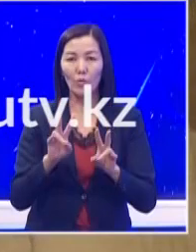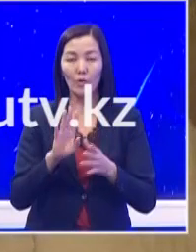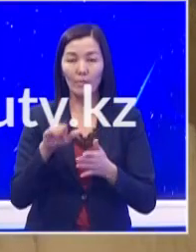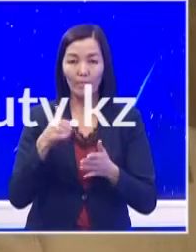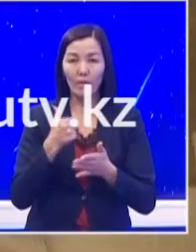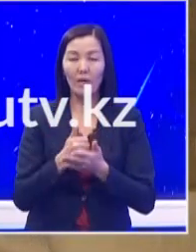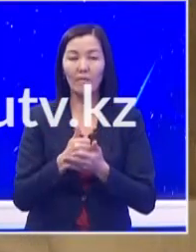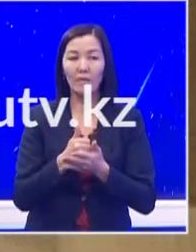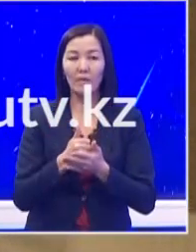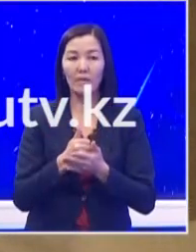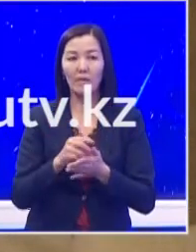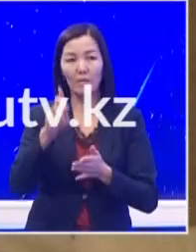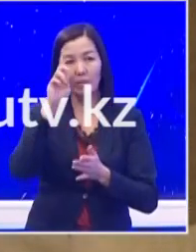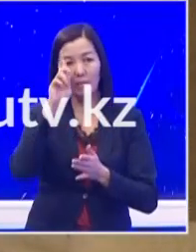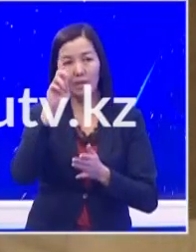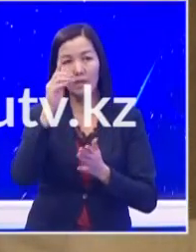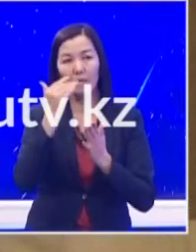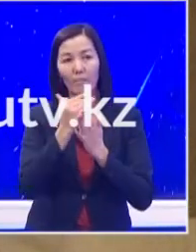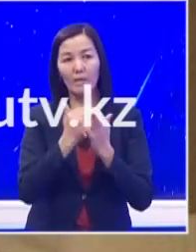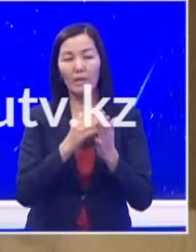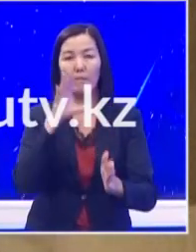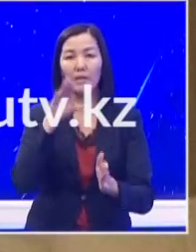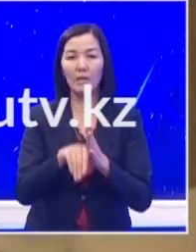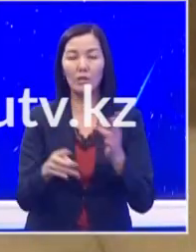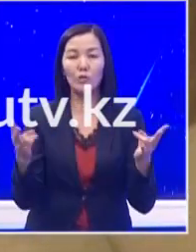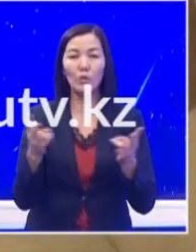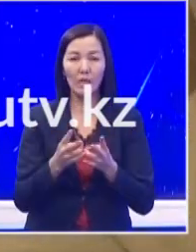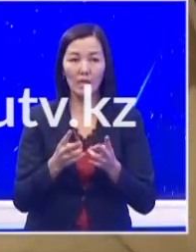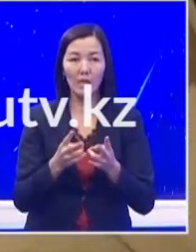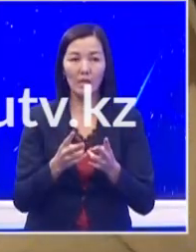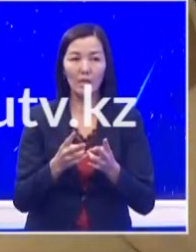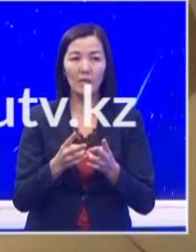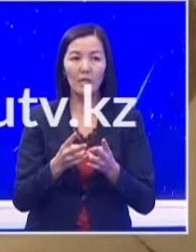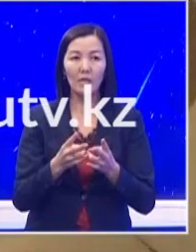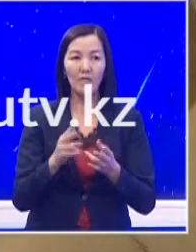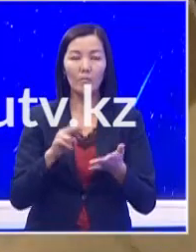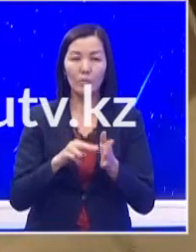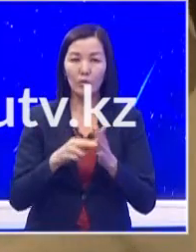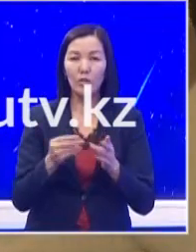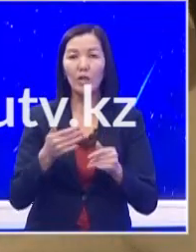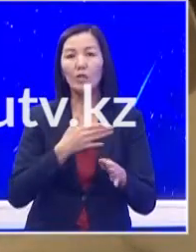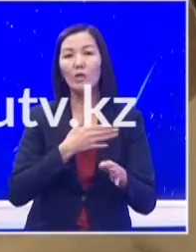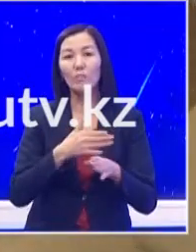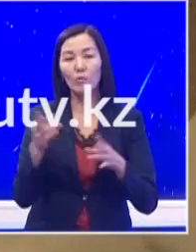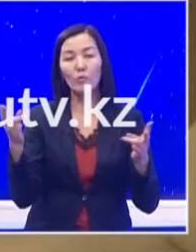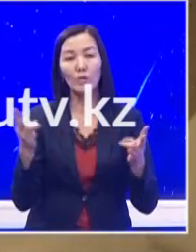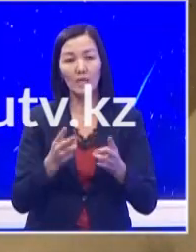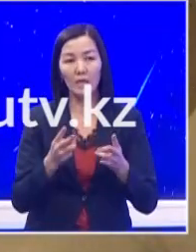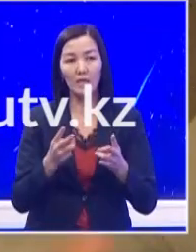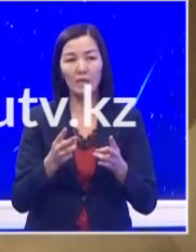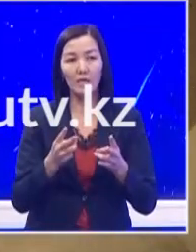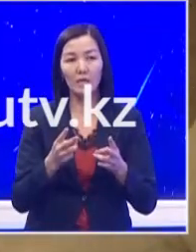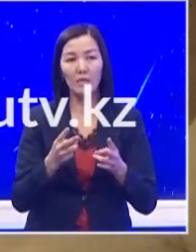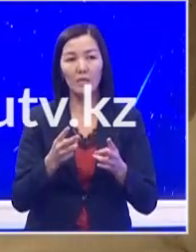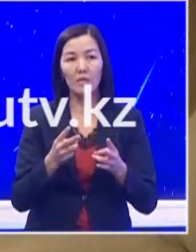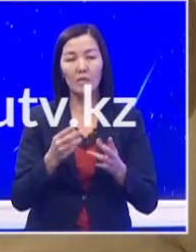бұндай байқаударды мемлекеттік бағдарламаға кіргізу керек. Кәдімгі бюджеттен ақша бөліну керек.